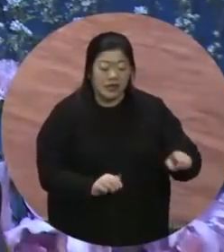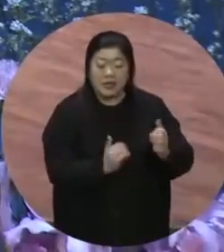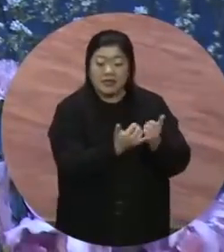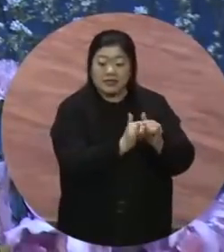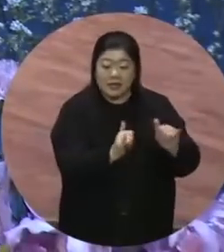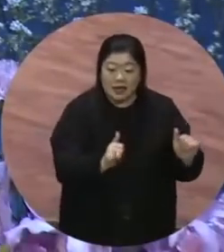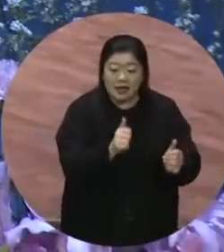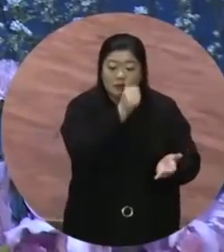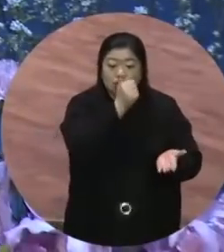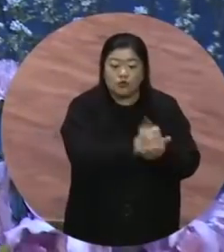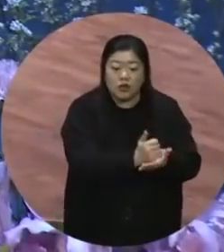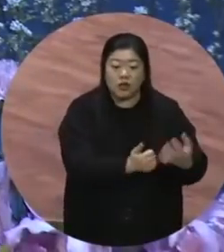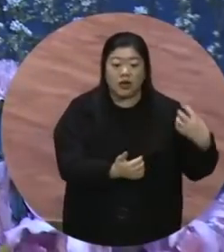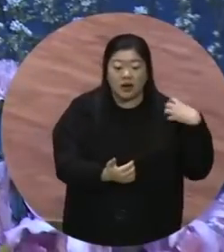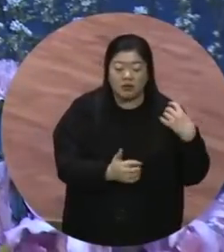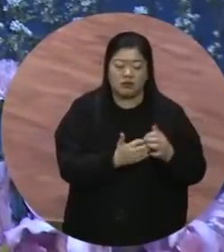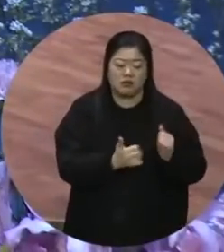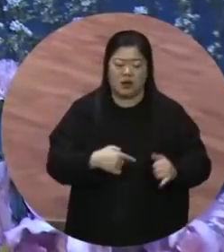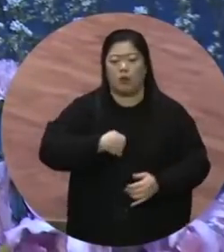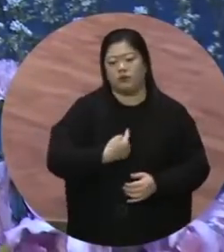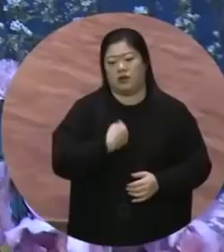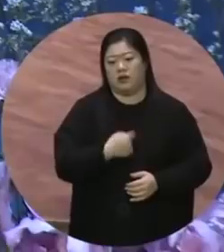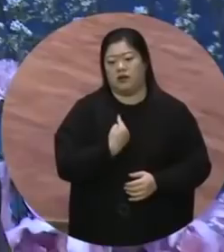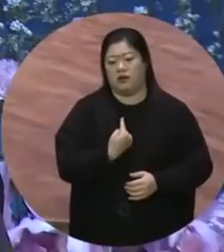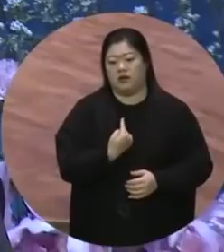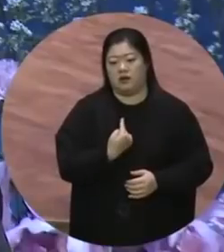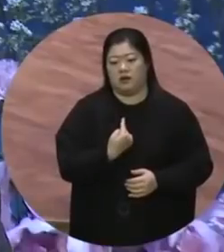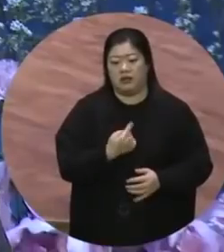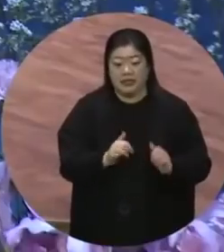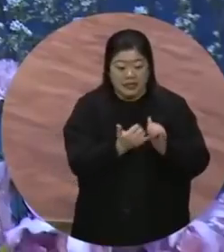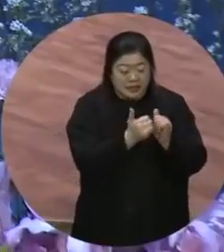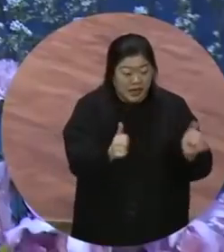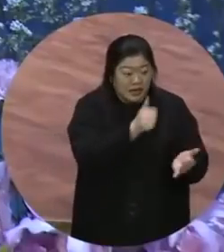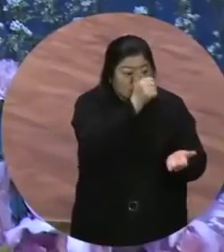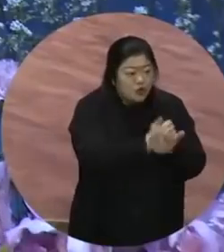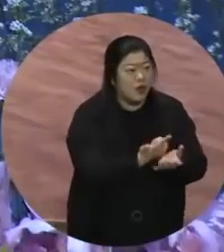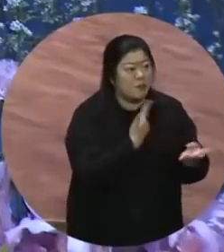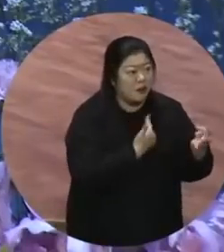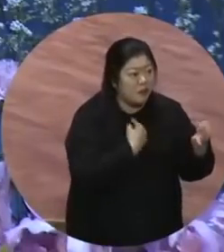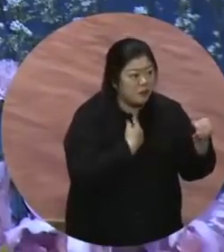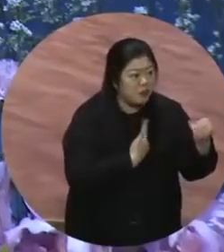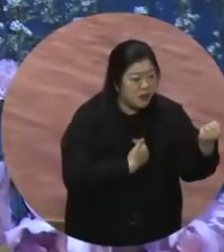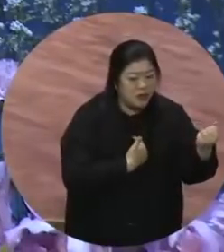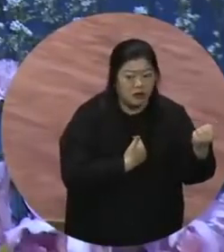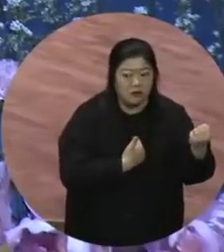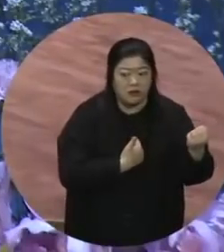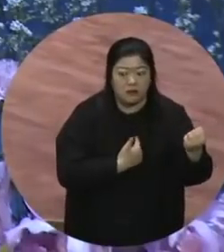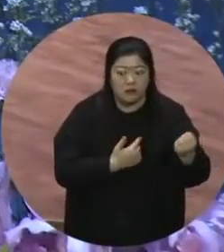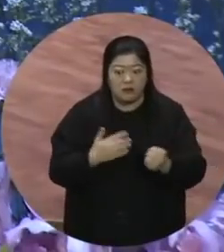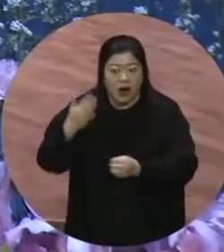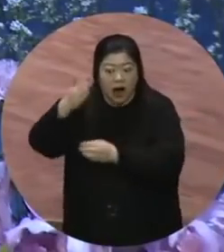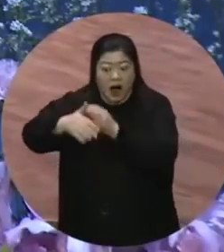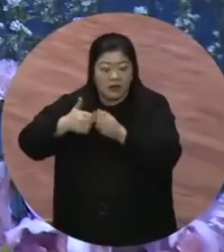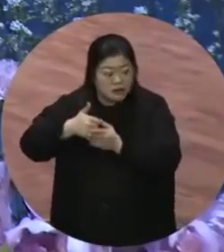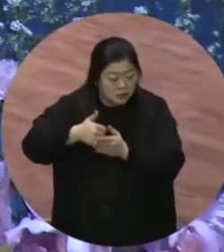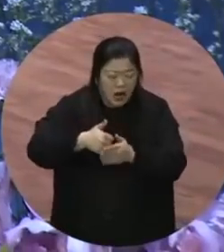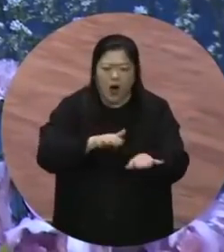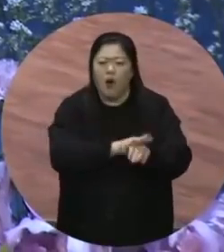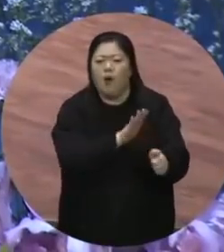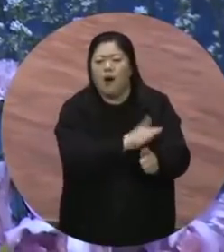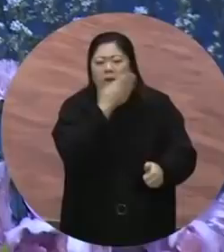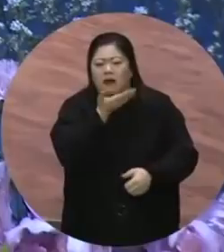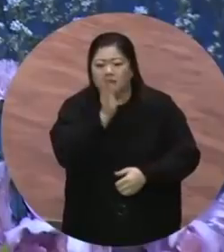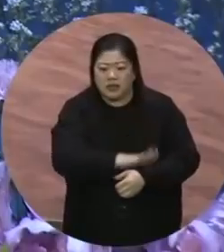사람만이 감당할 수 있기 때문에 그래요. 사람의 죄는 사람만이 감당할 수 있어요. 예수님께서는